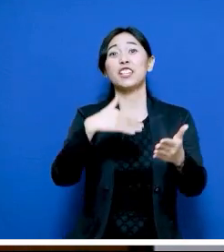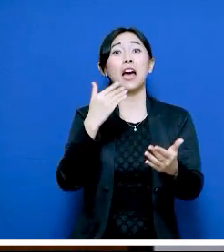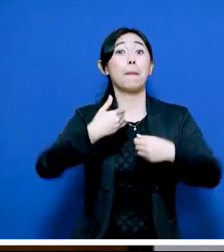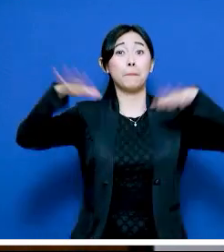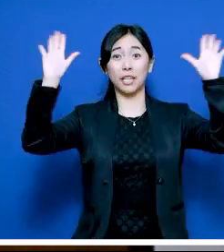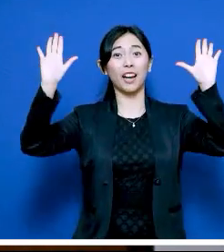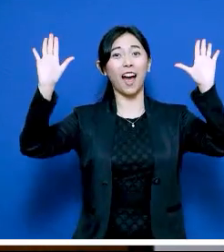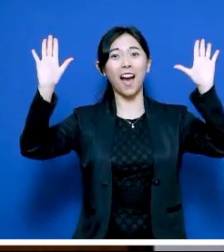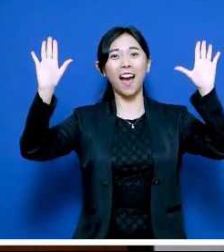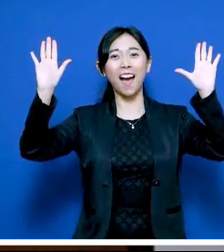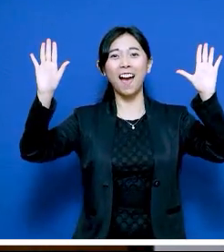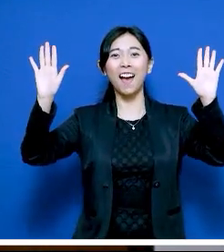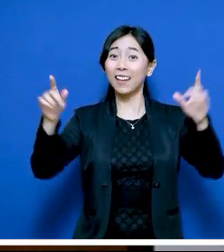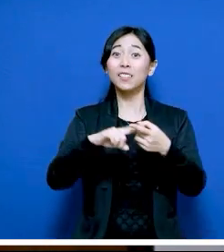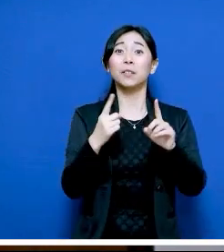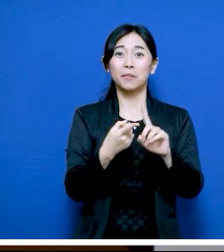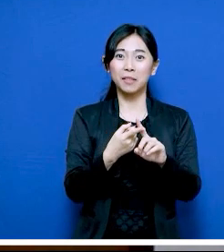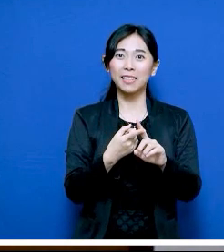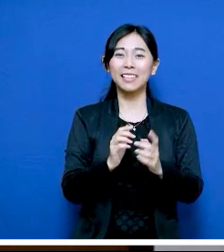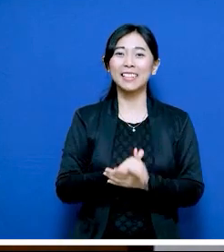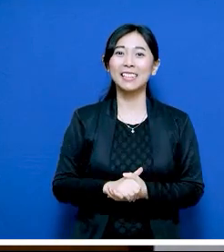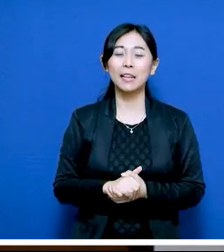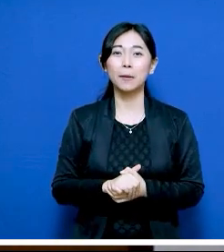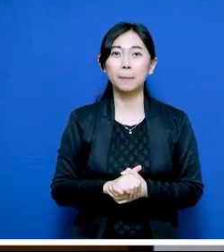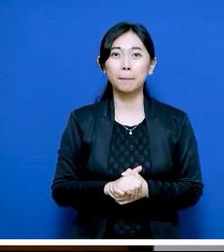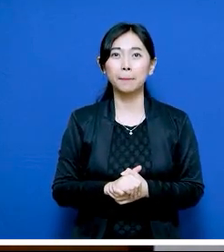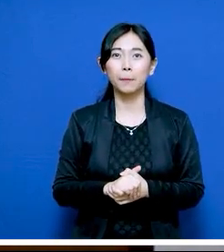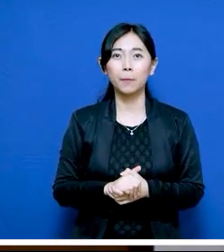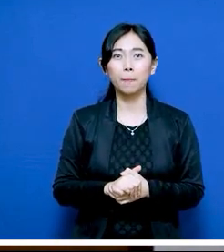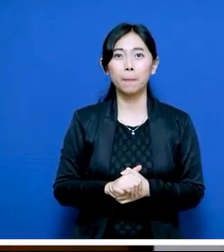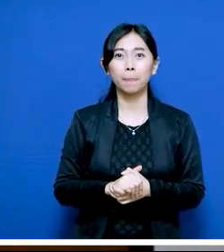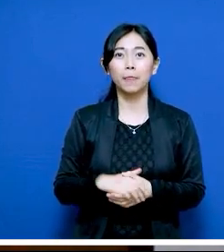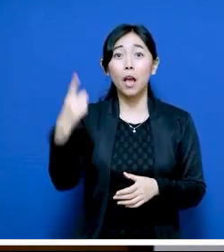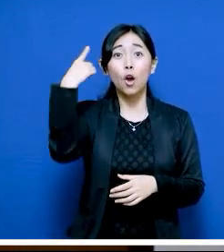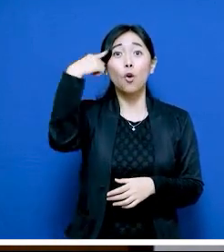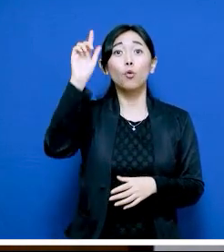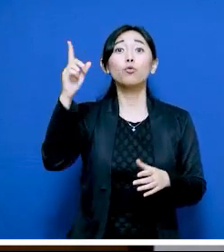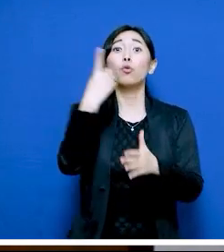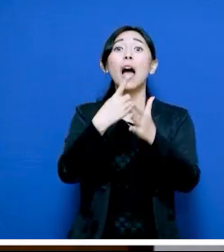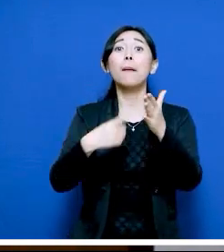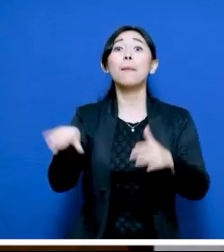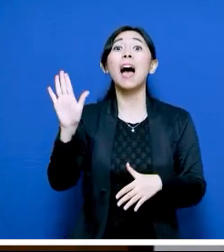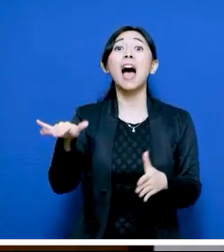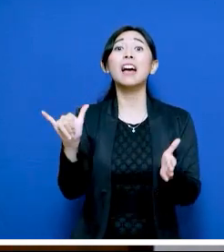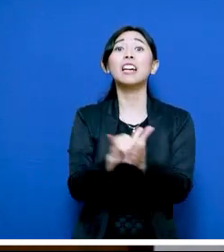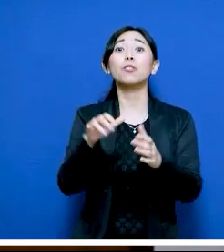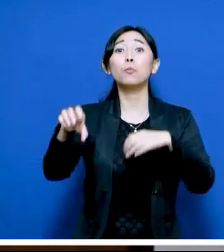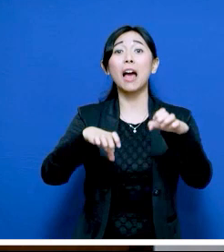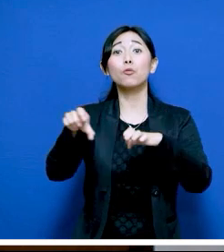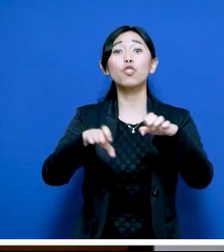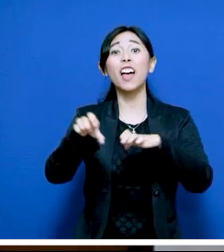menyerah. Nah, Bapak Ibu, saudara-saudari yang dikasihi Tuhan kita Yesus Kristus, untuk apa anak itu